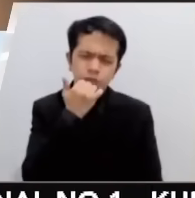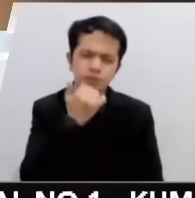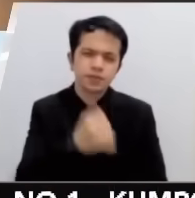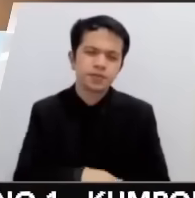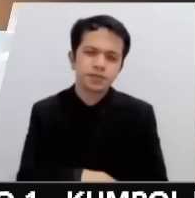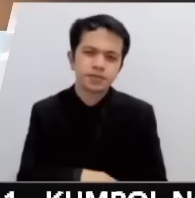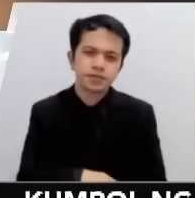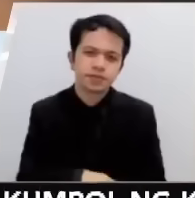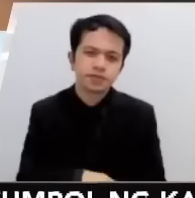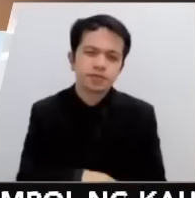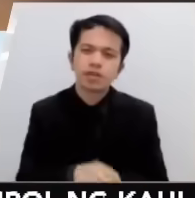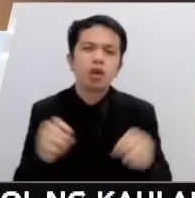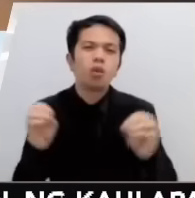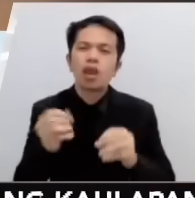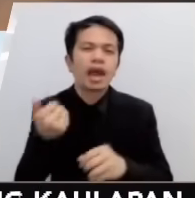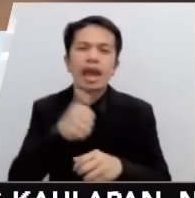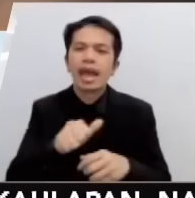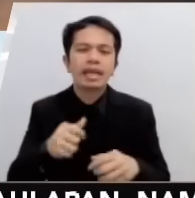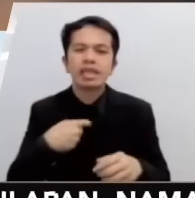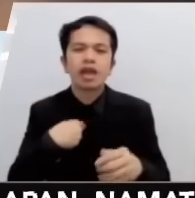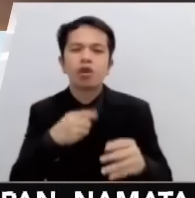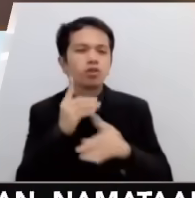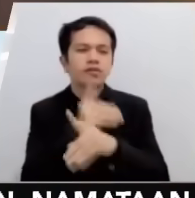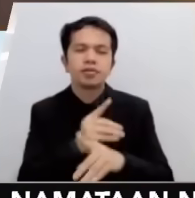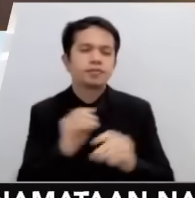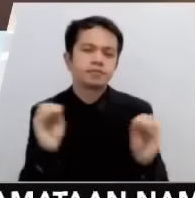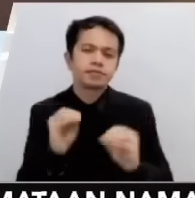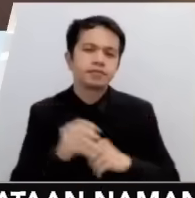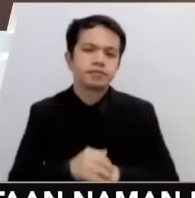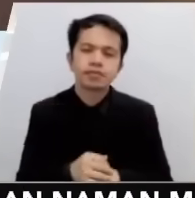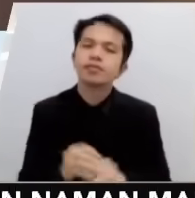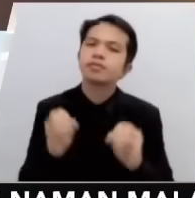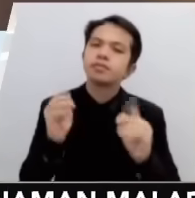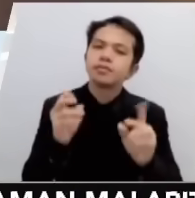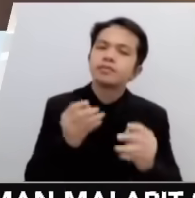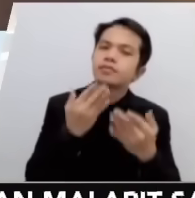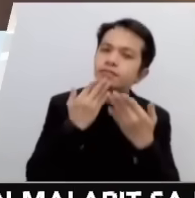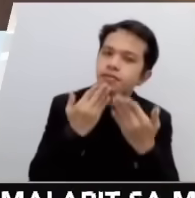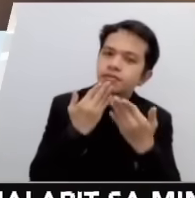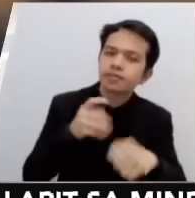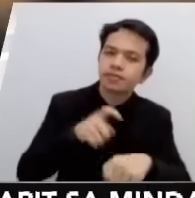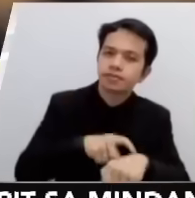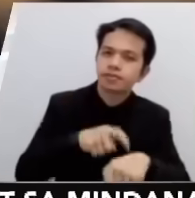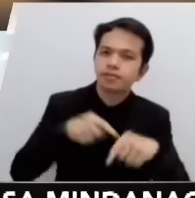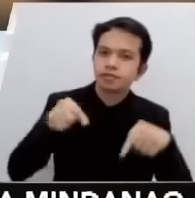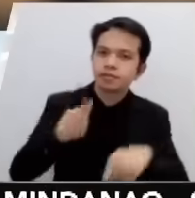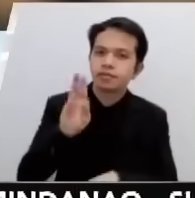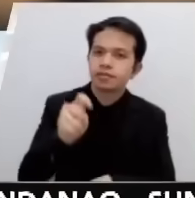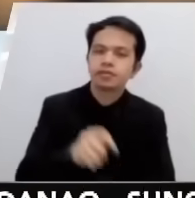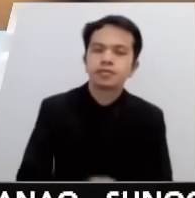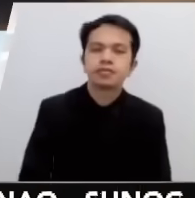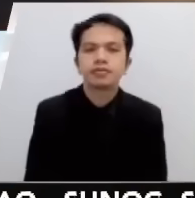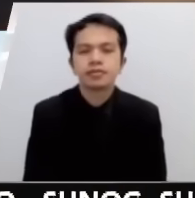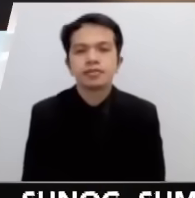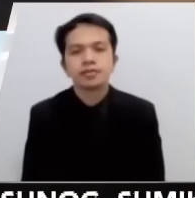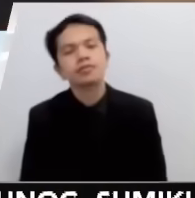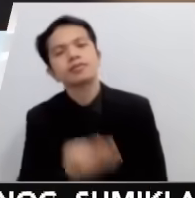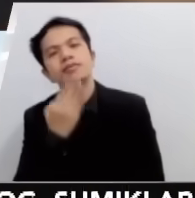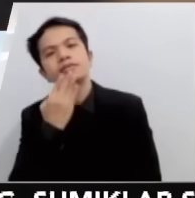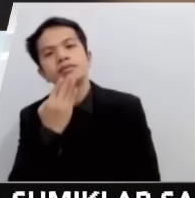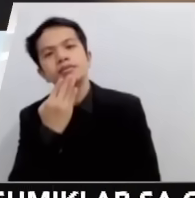justification can justify that Sige po maraming salamat po sa oras na ibinahagi niyo sa balitang hali Thank you Raffy Thank you po